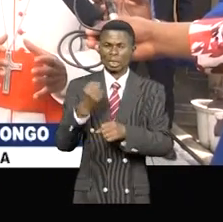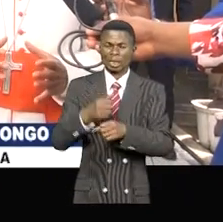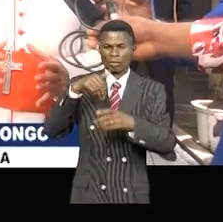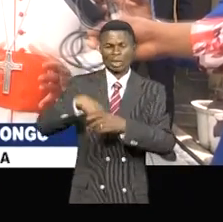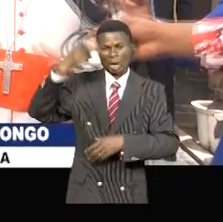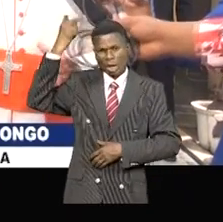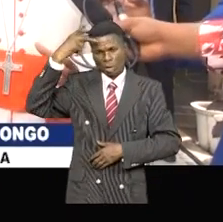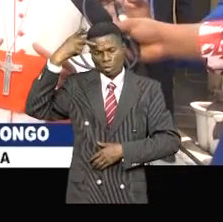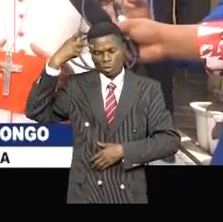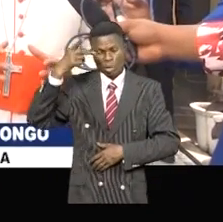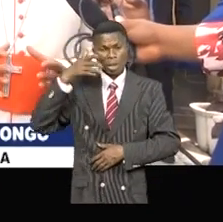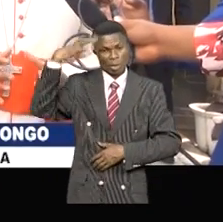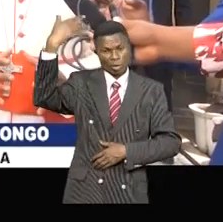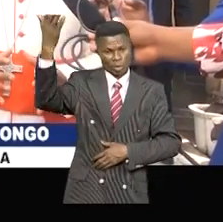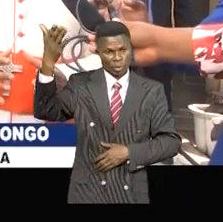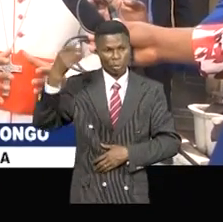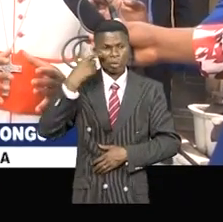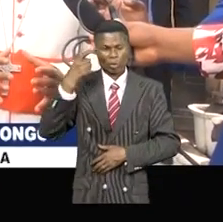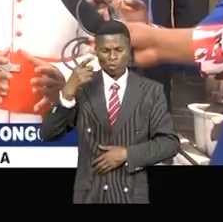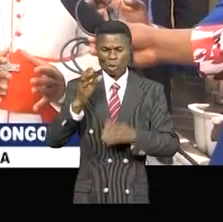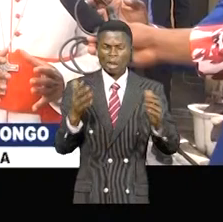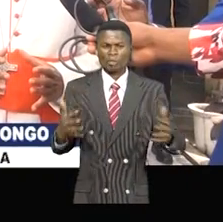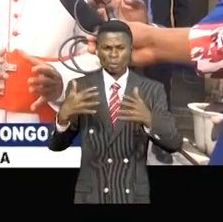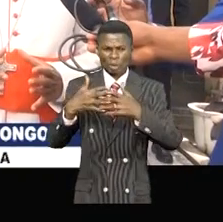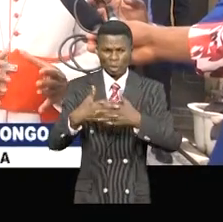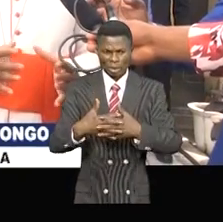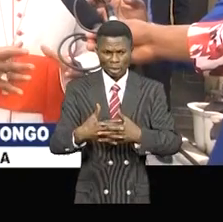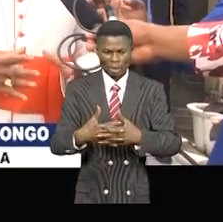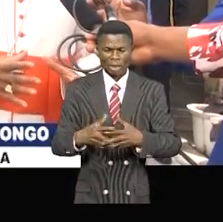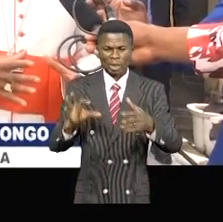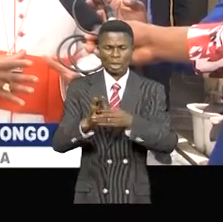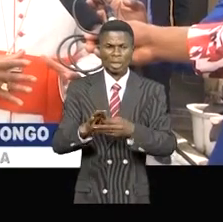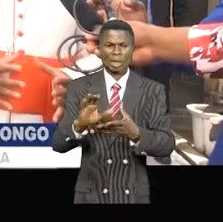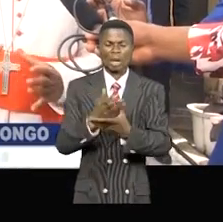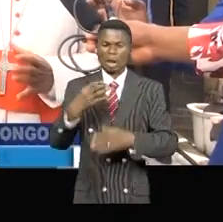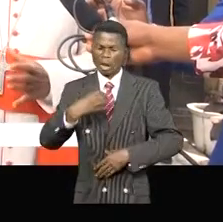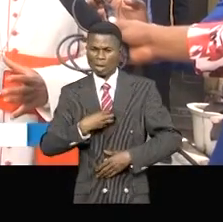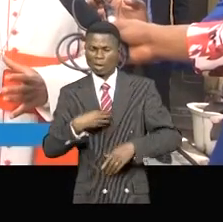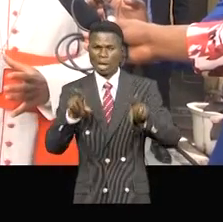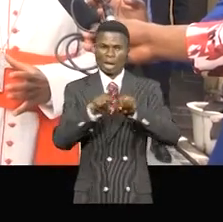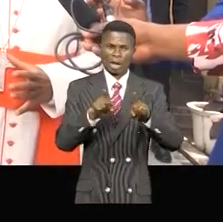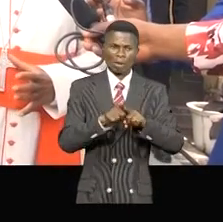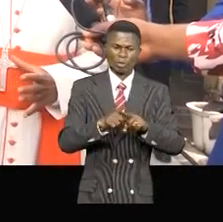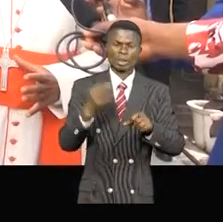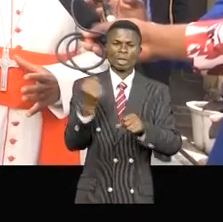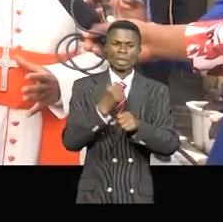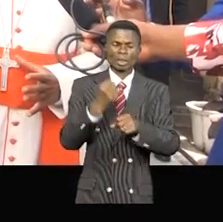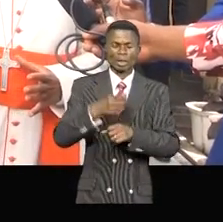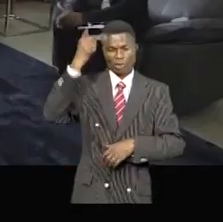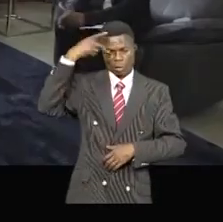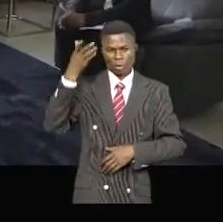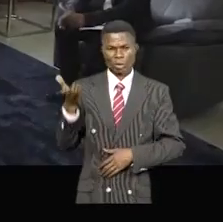qu'il y ait cette harmonisation entre la foi et l'engagement